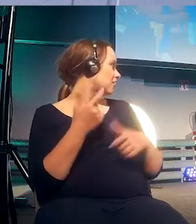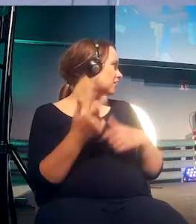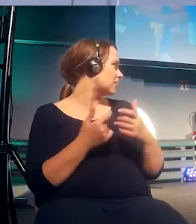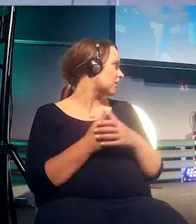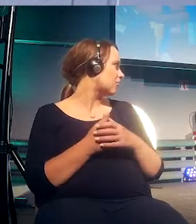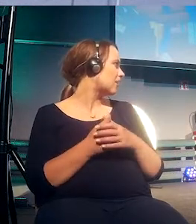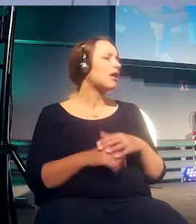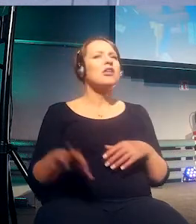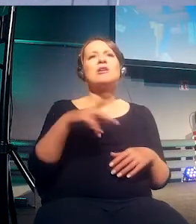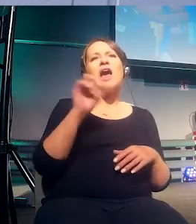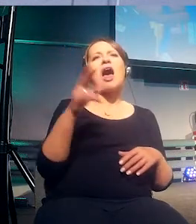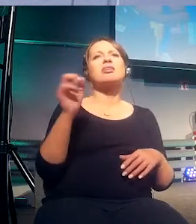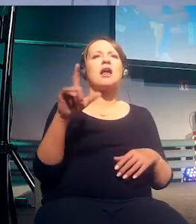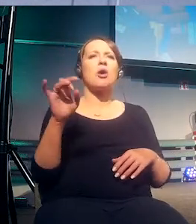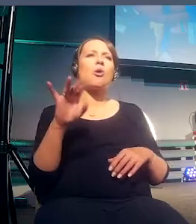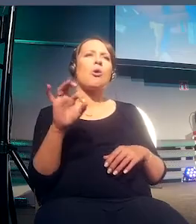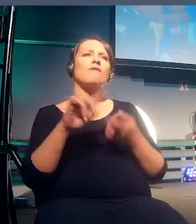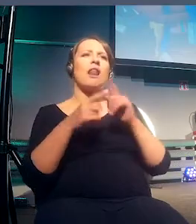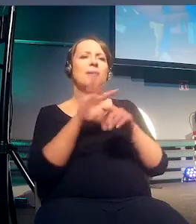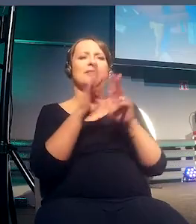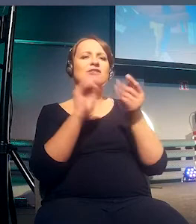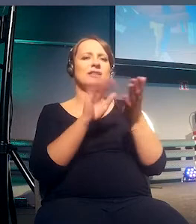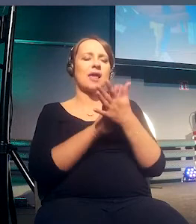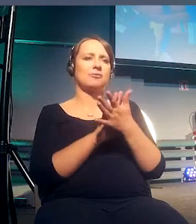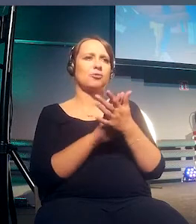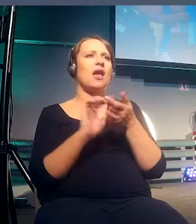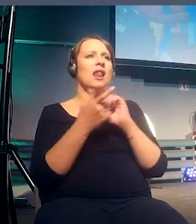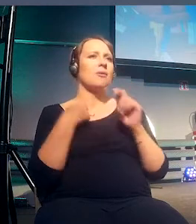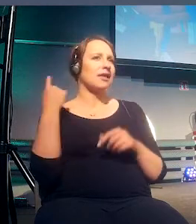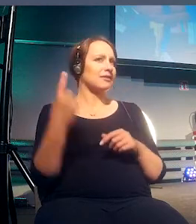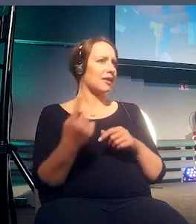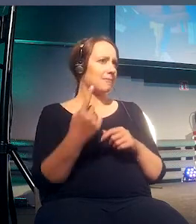analogowo spisuję tego typu elementy. Co więcej, albo sama